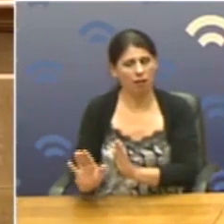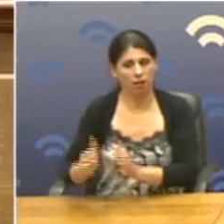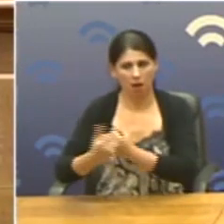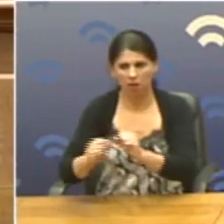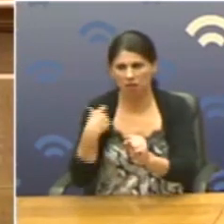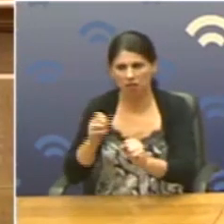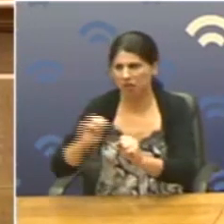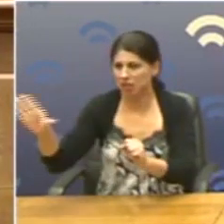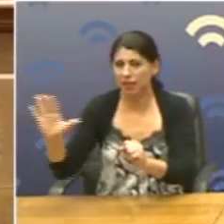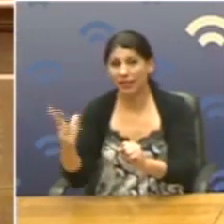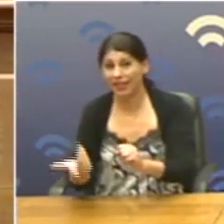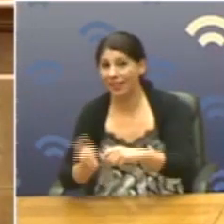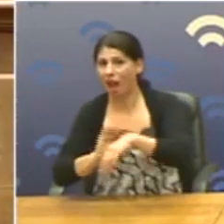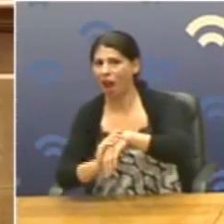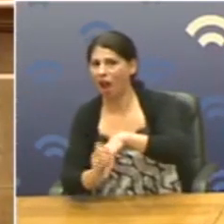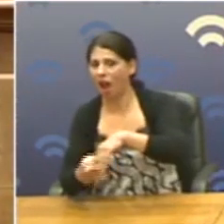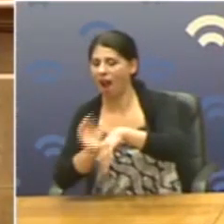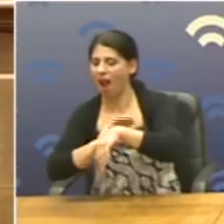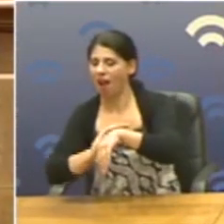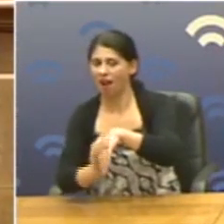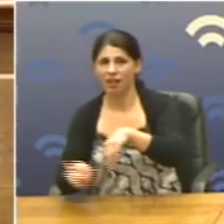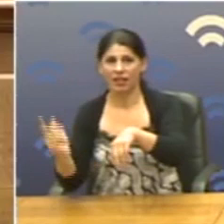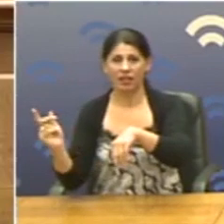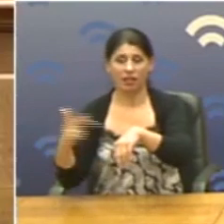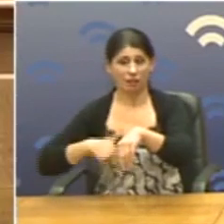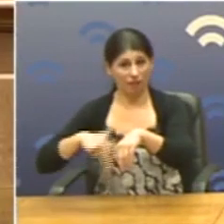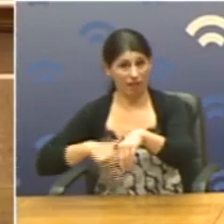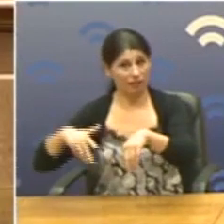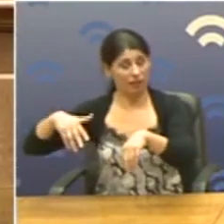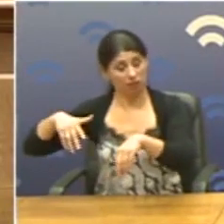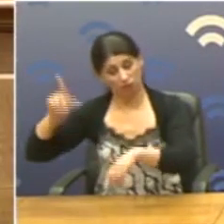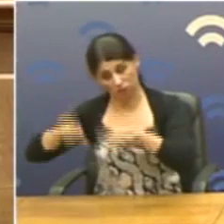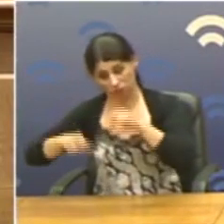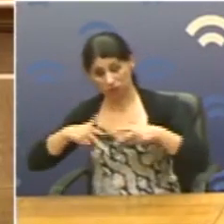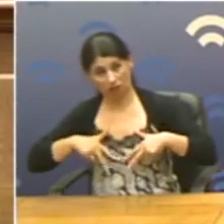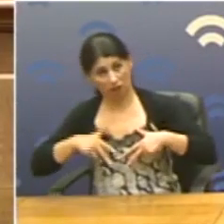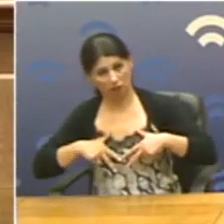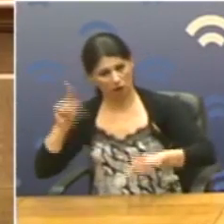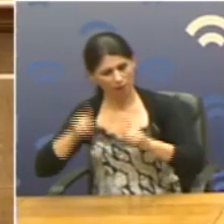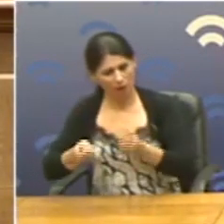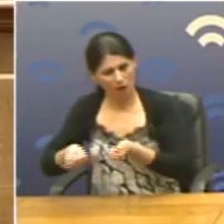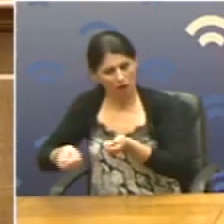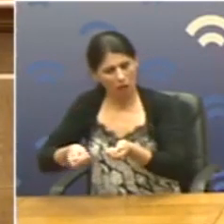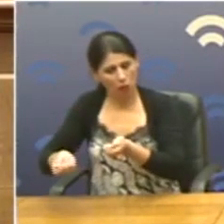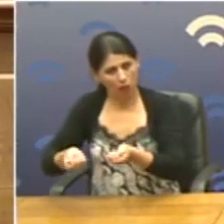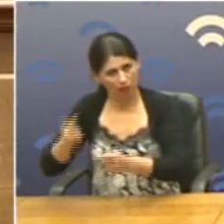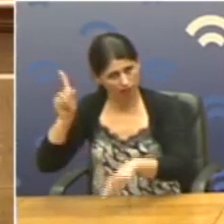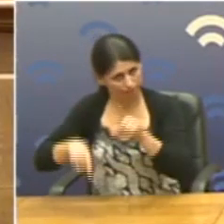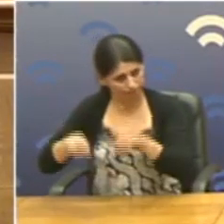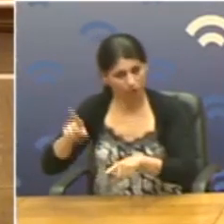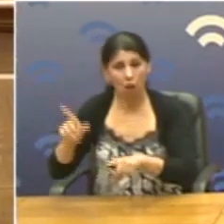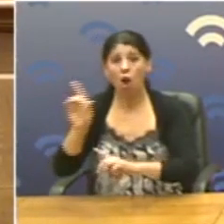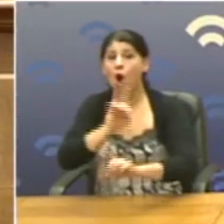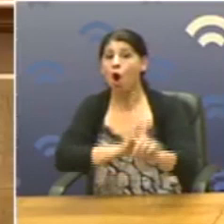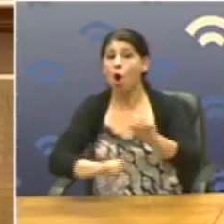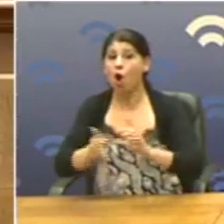και με τη στοργή των κυβερνήσεων και του κράτους, ενίοτε και με την καθοδήγησή τους, όποιο κόμμα